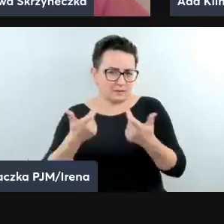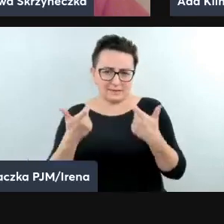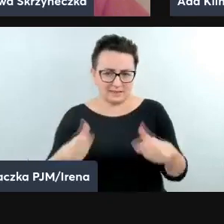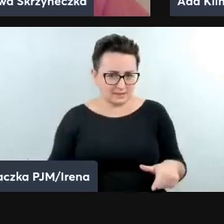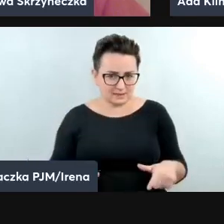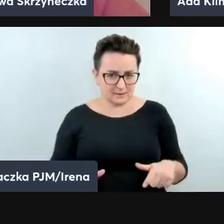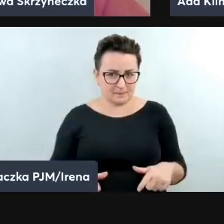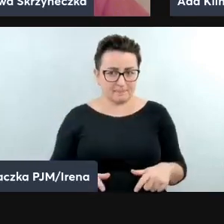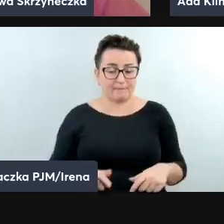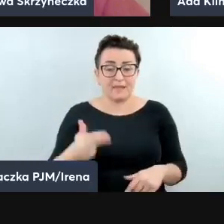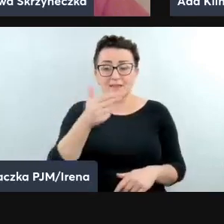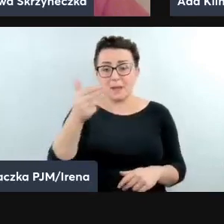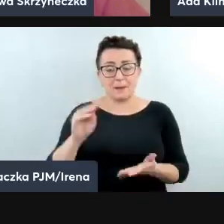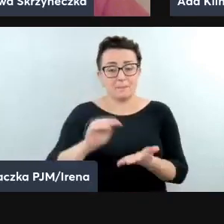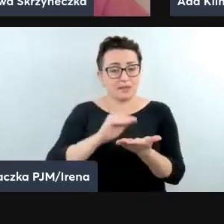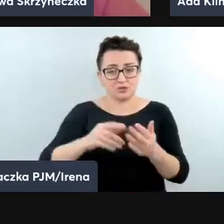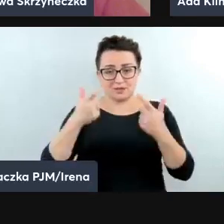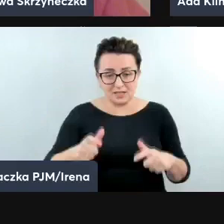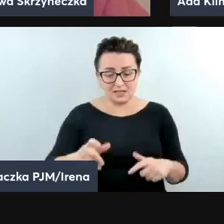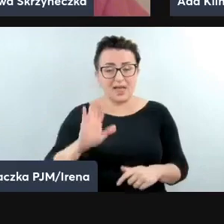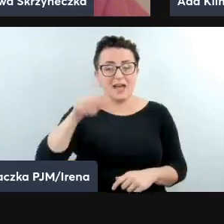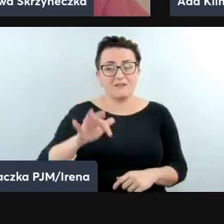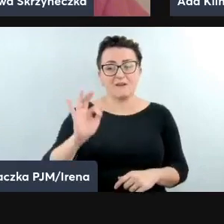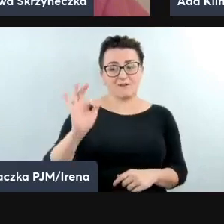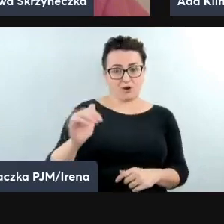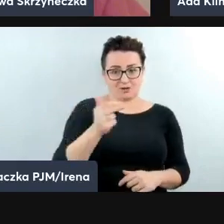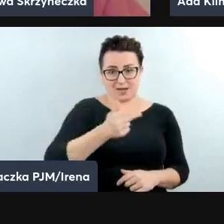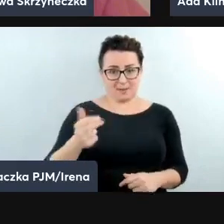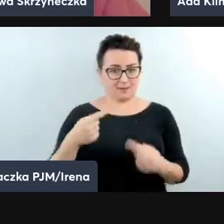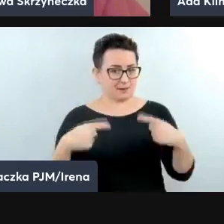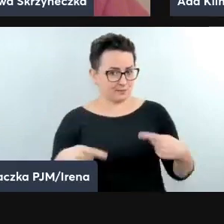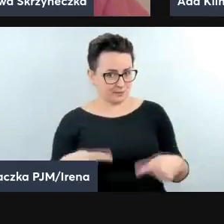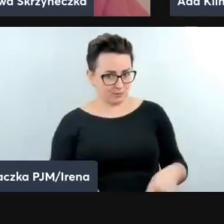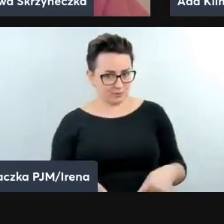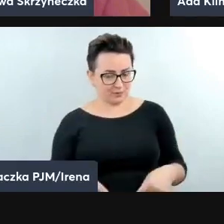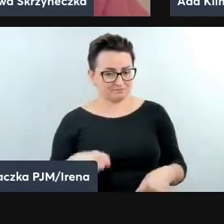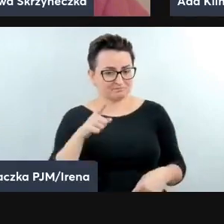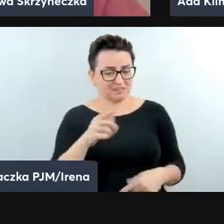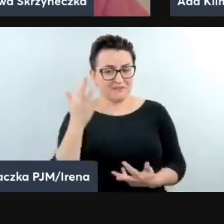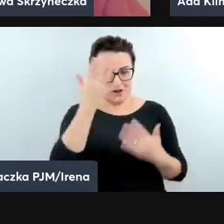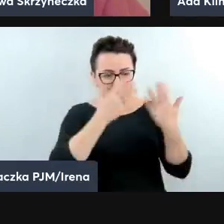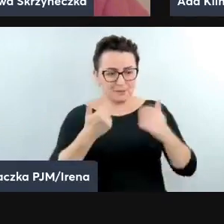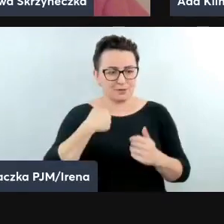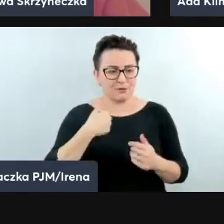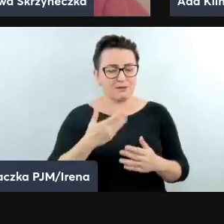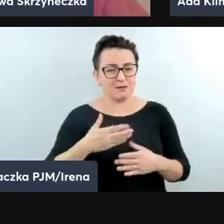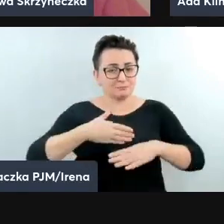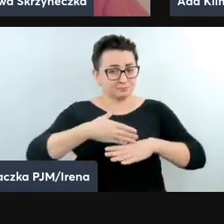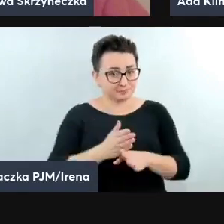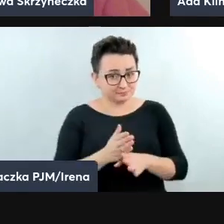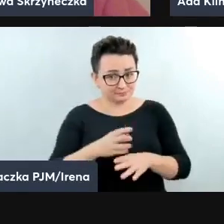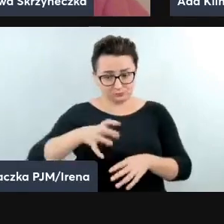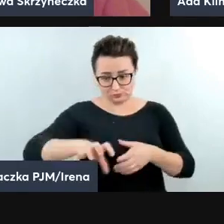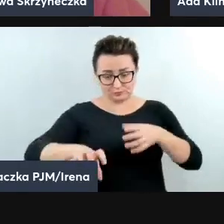czymś swoim, nie? Więc mamy takie wyobrażenie, że jak to było dzielone, no to było tak bardzo niesprawiedliwie, nie? A chciałam się